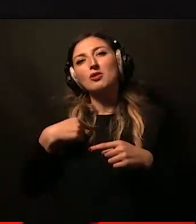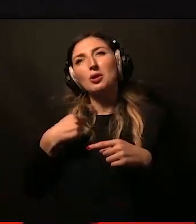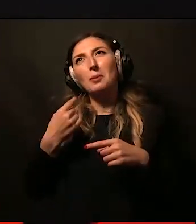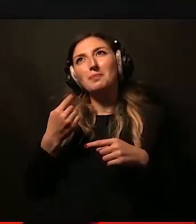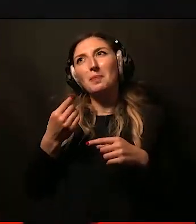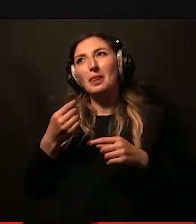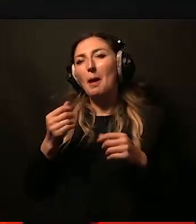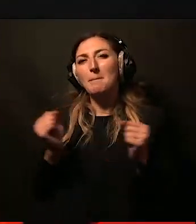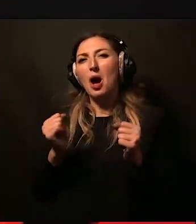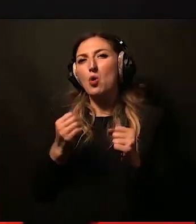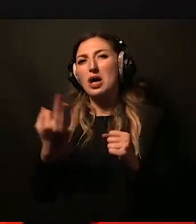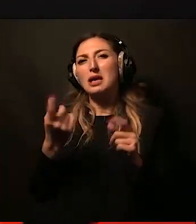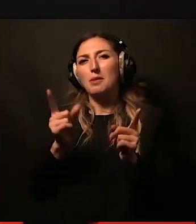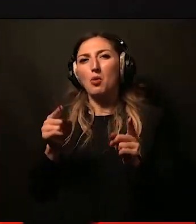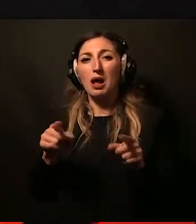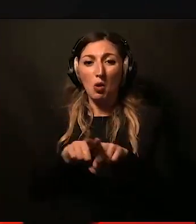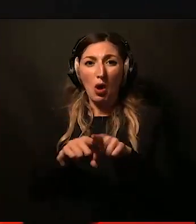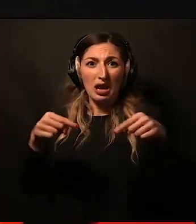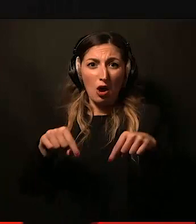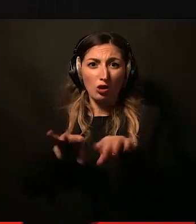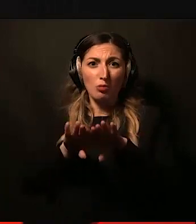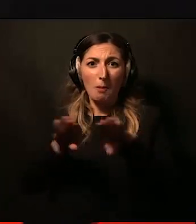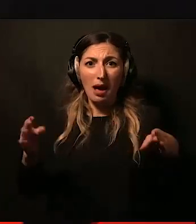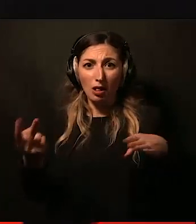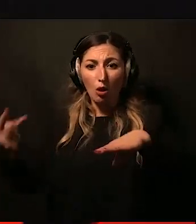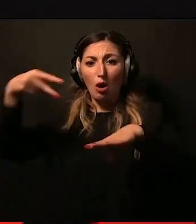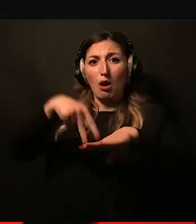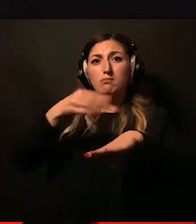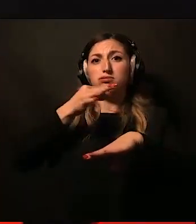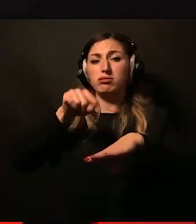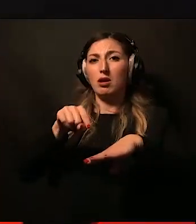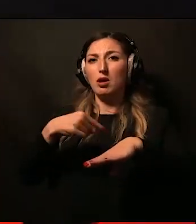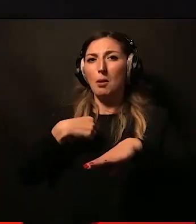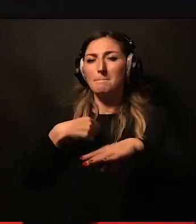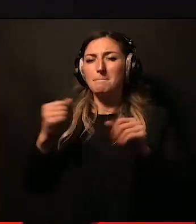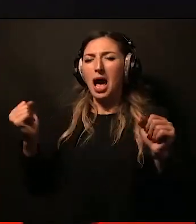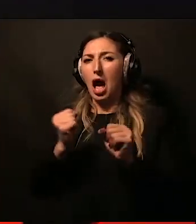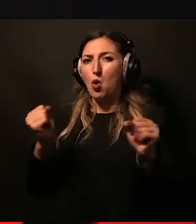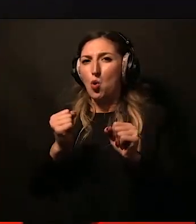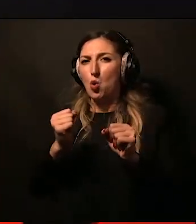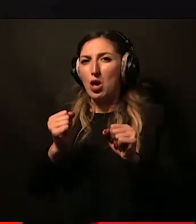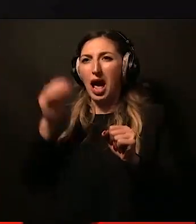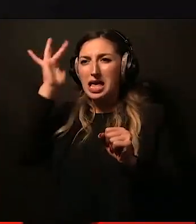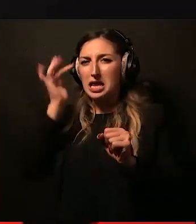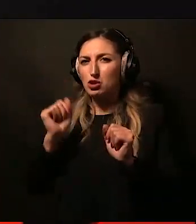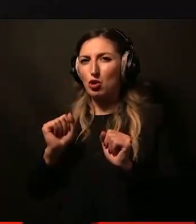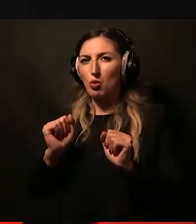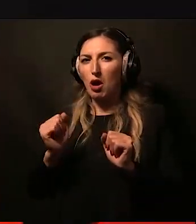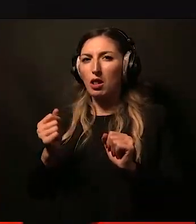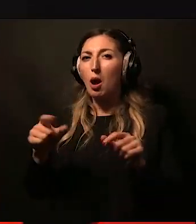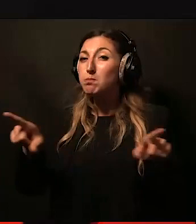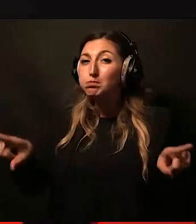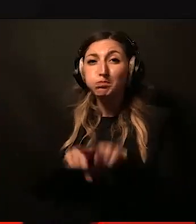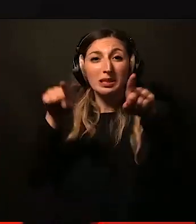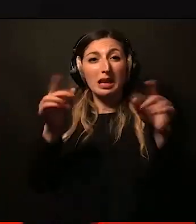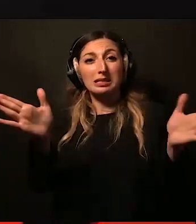battuta che in qualche modo io devo gestire sono certa di essermi fatta